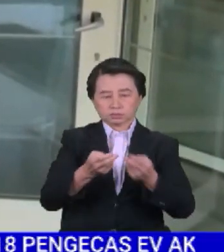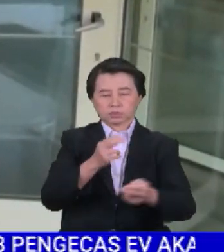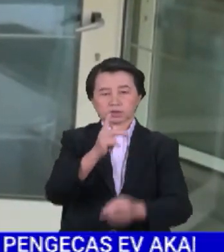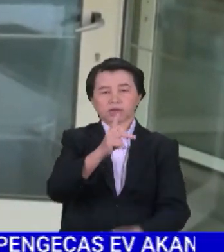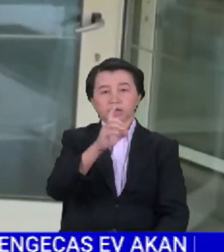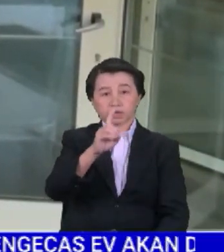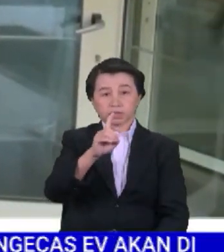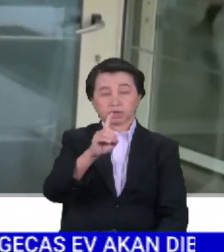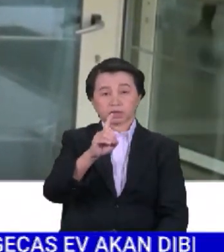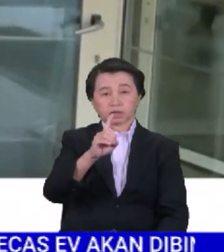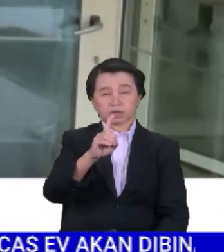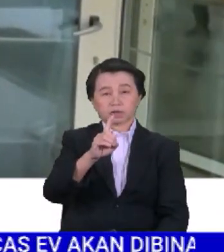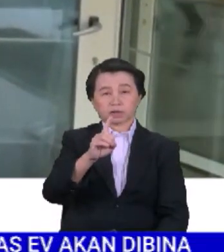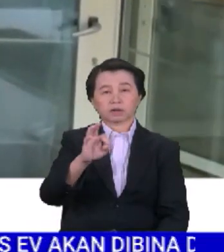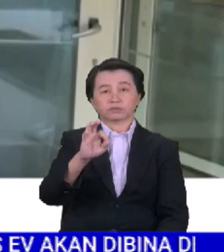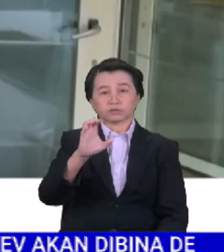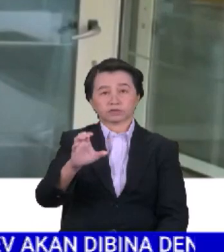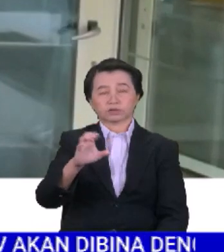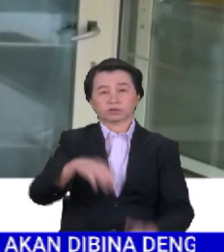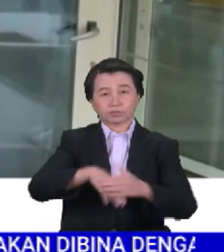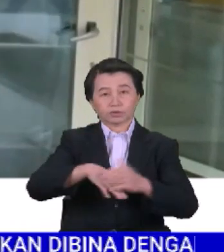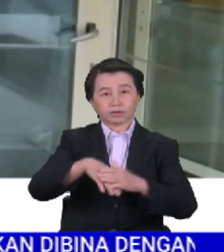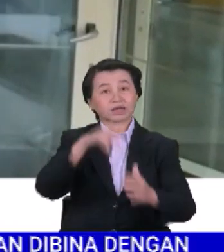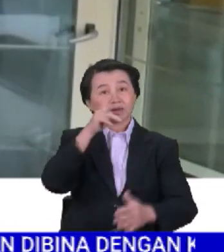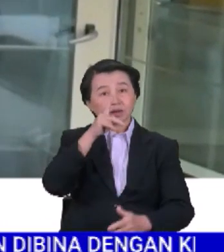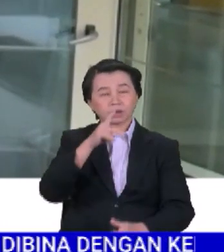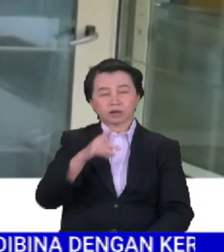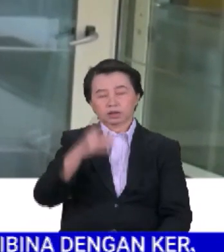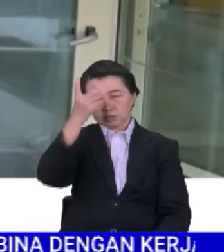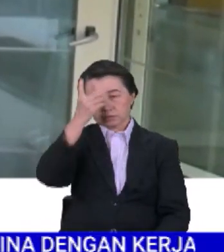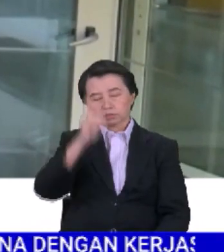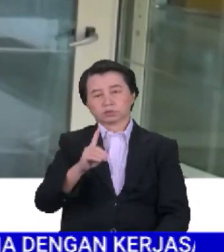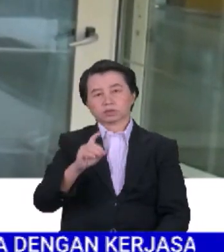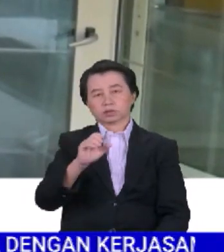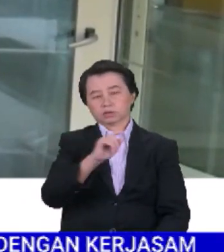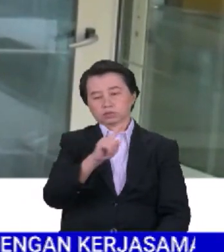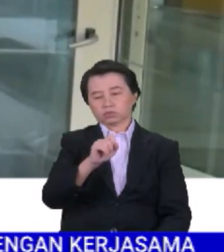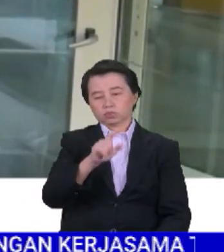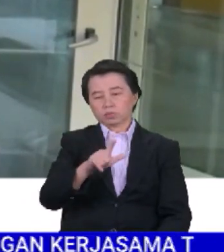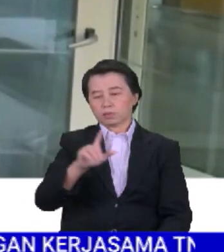KDAFC, Tan Sri Datuk Dr. Dr. Wakar,